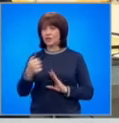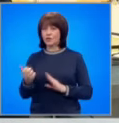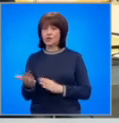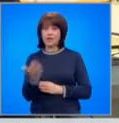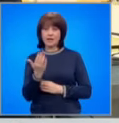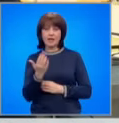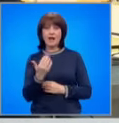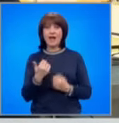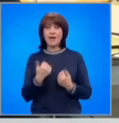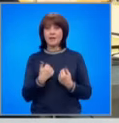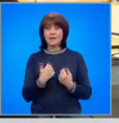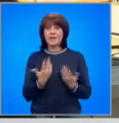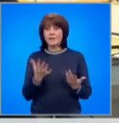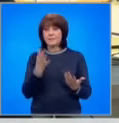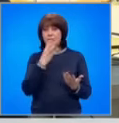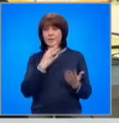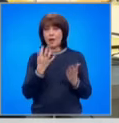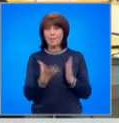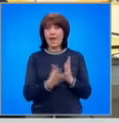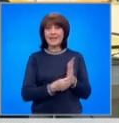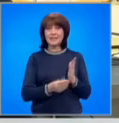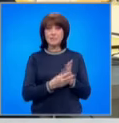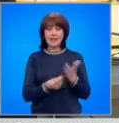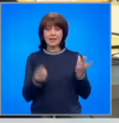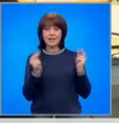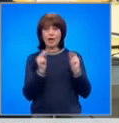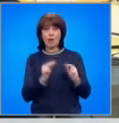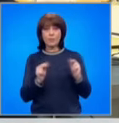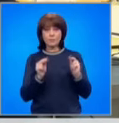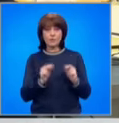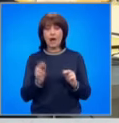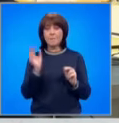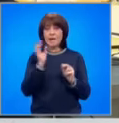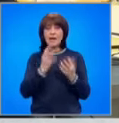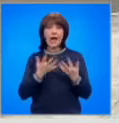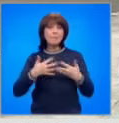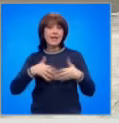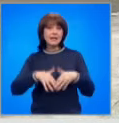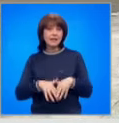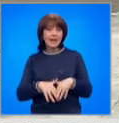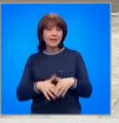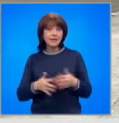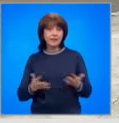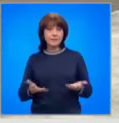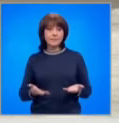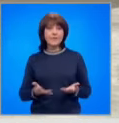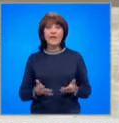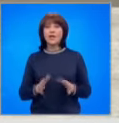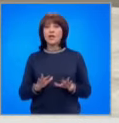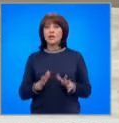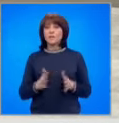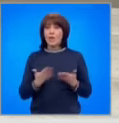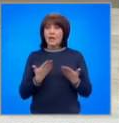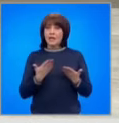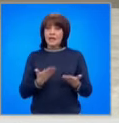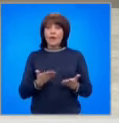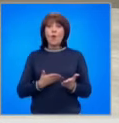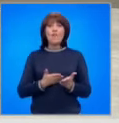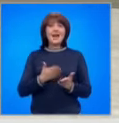ни да ги обучаваме, и техника, която може да се използва за проверка за сигурността на пътниците. Според Пенчо Милков,